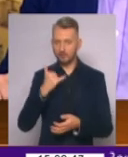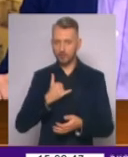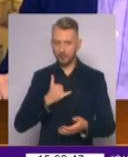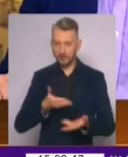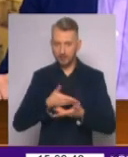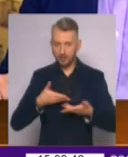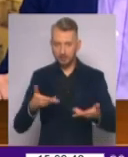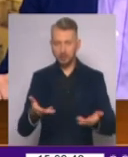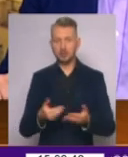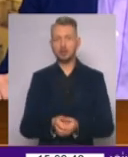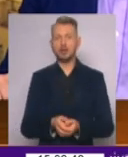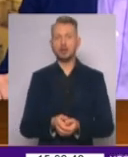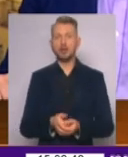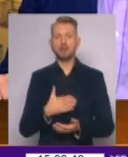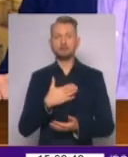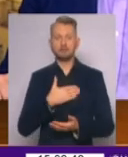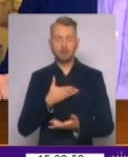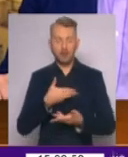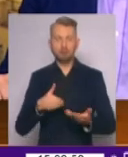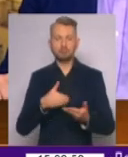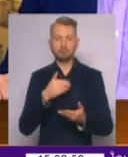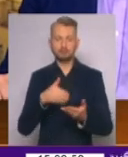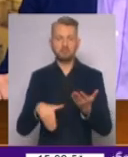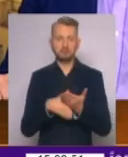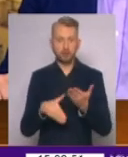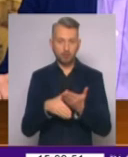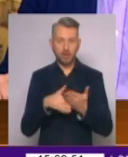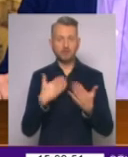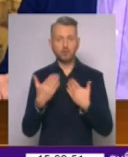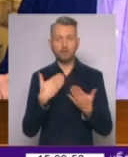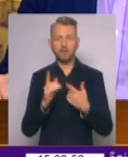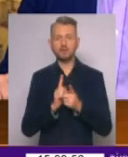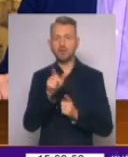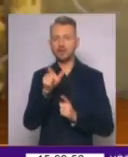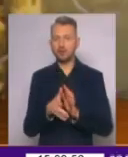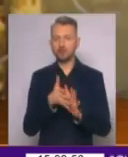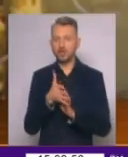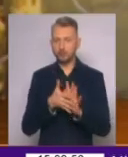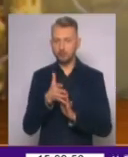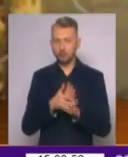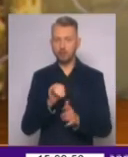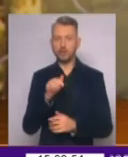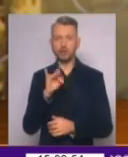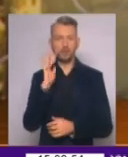нашої прямоефірної розмови. Я нагадаю, традиційно спілкуватись нам допомагає перекладач жестової мови Ігор Бондаренко.